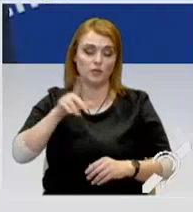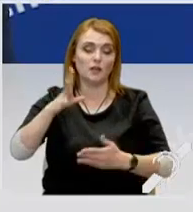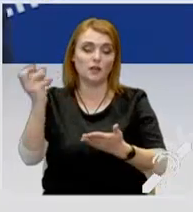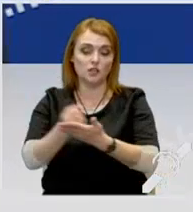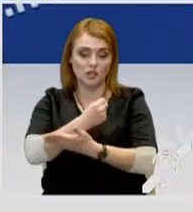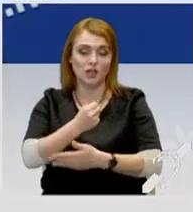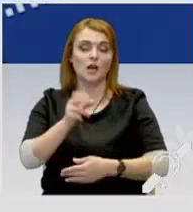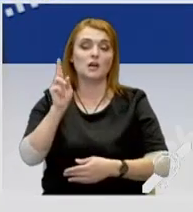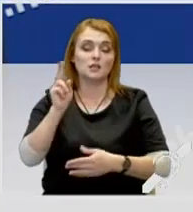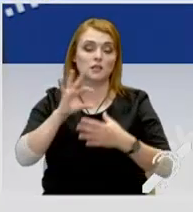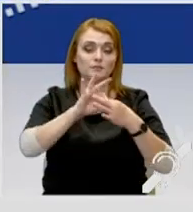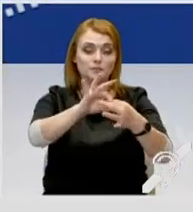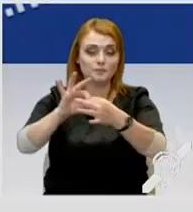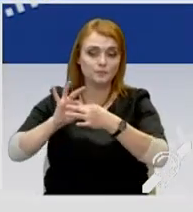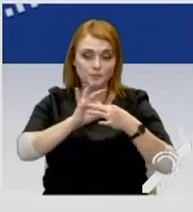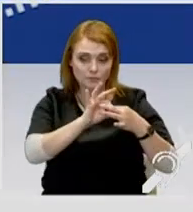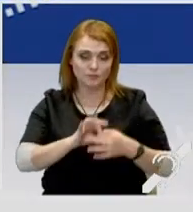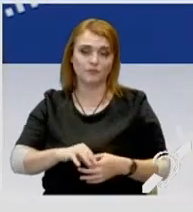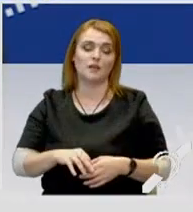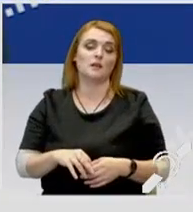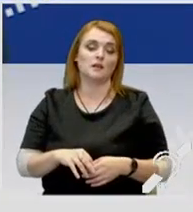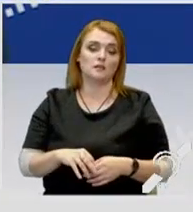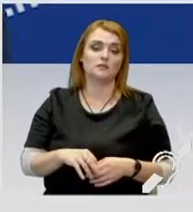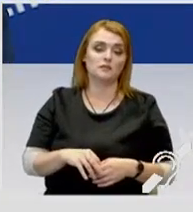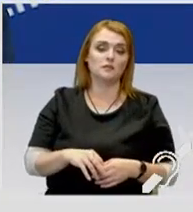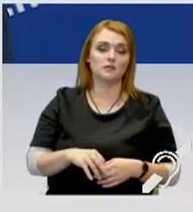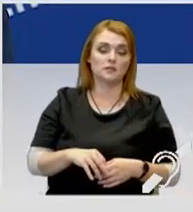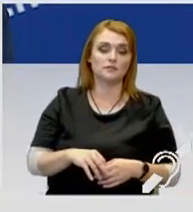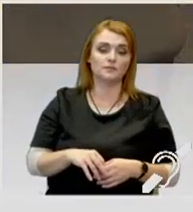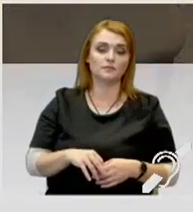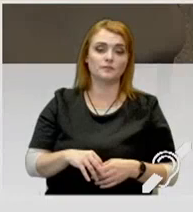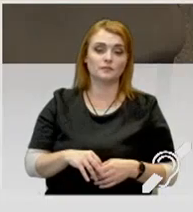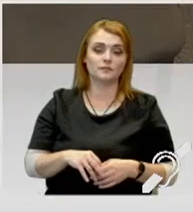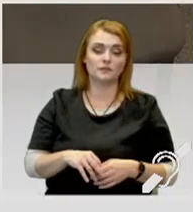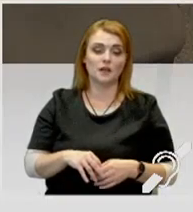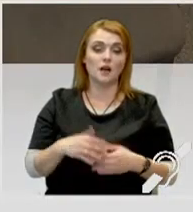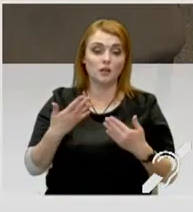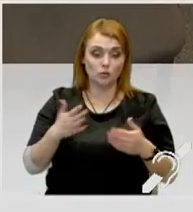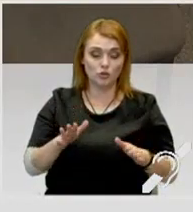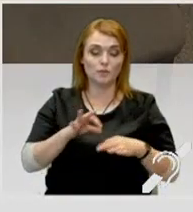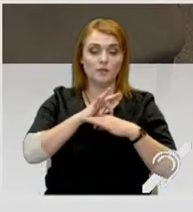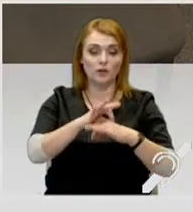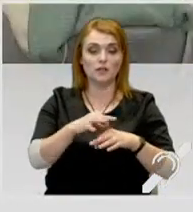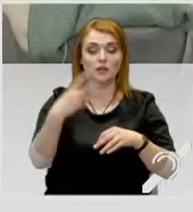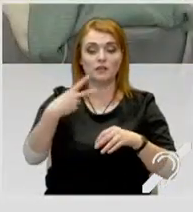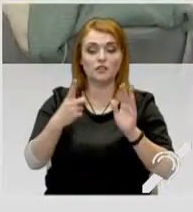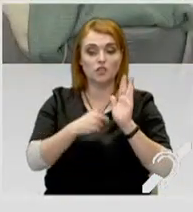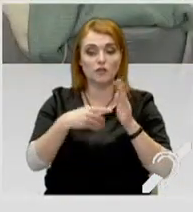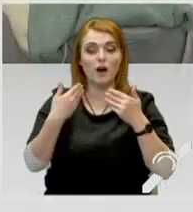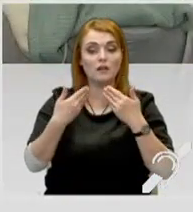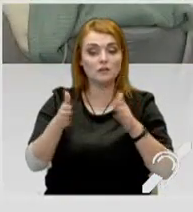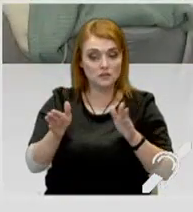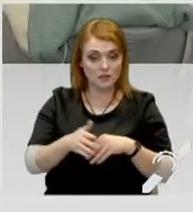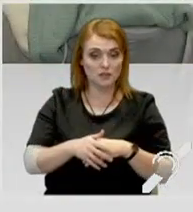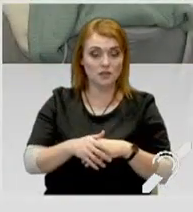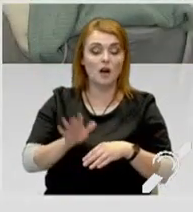perspectiva, deci unde noi trebuie să muncim, unde trebuie să investim, ce noi ar trebui să producem. Cea de-a 21-a ediție a expoziției fabricate în Moldova se